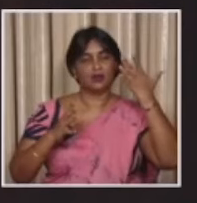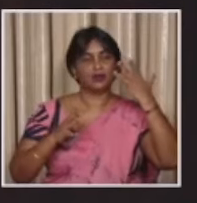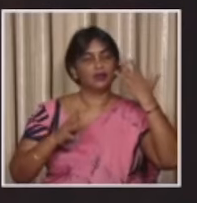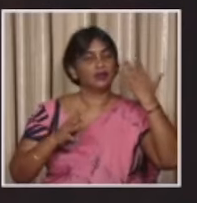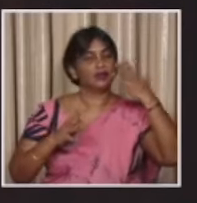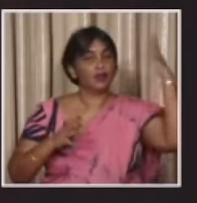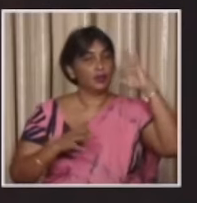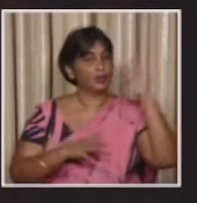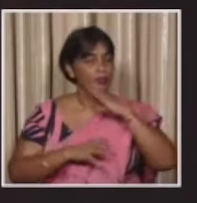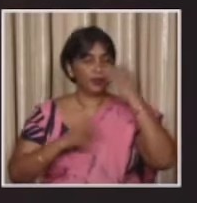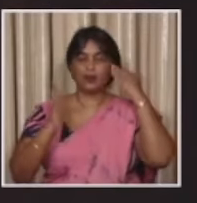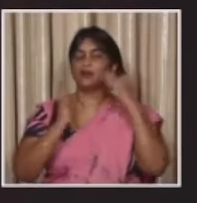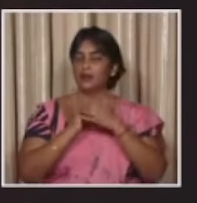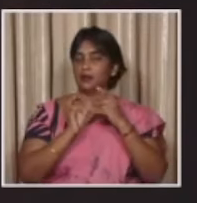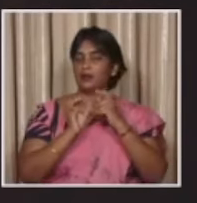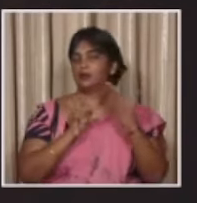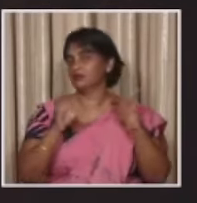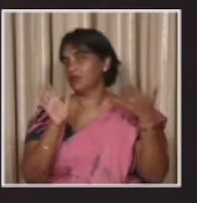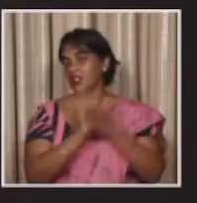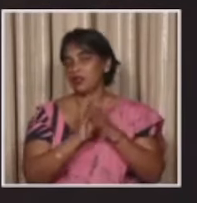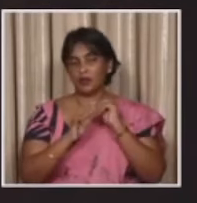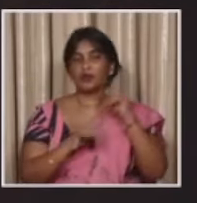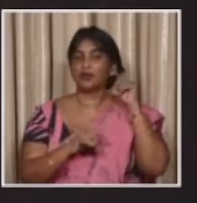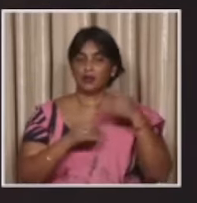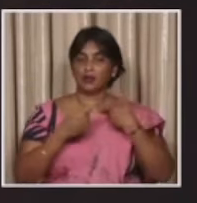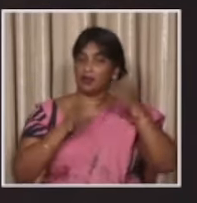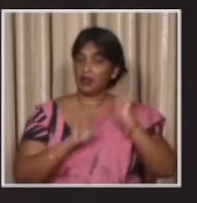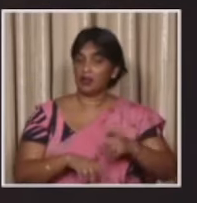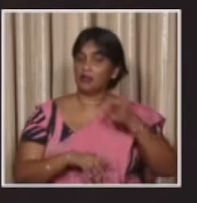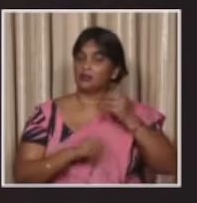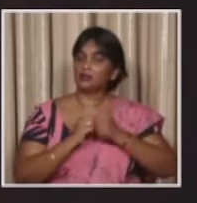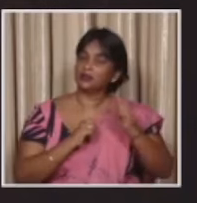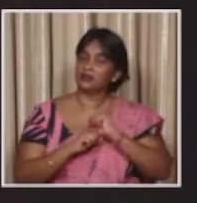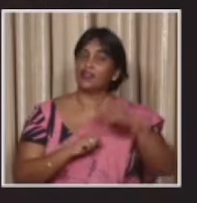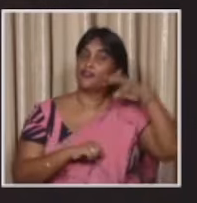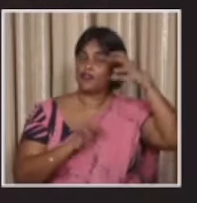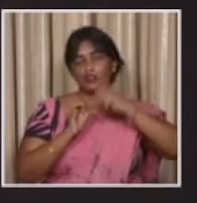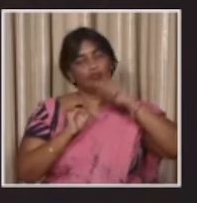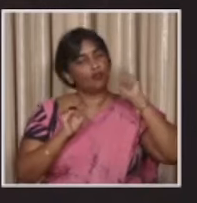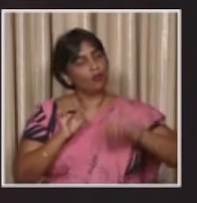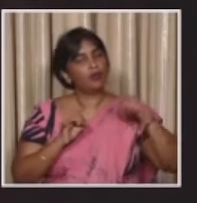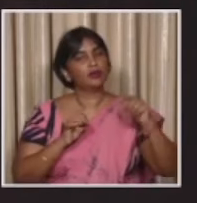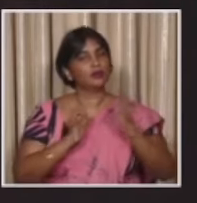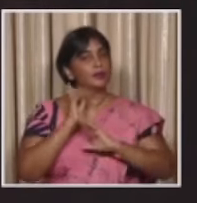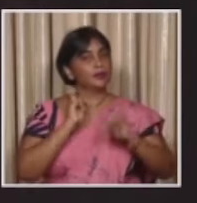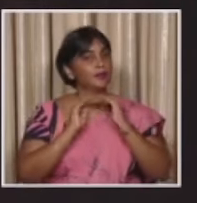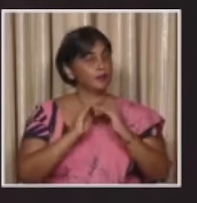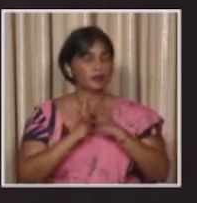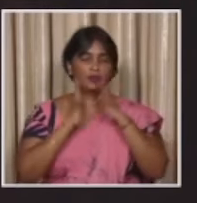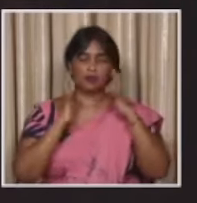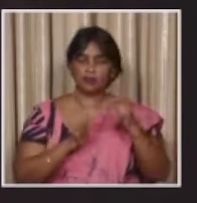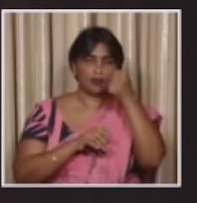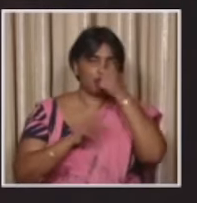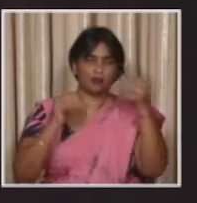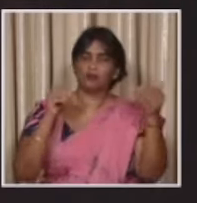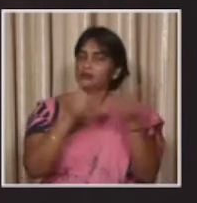බලය සහ සුලම් බලය මේ පද්ධතියට එකතු කරගන්න අවසර නොදීම තුල විදුලි බල මණ්ඩලයේ අමාත්‍යංශයේ බලවත්